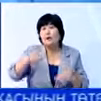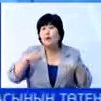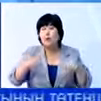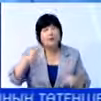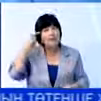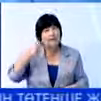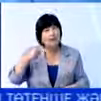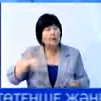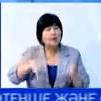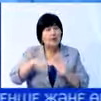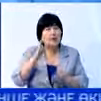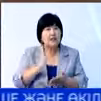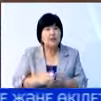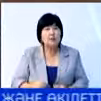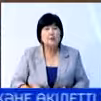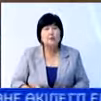құқықтық сауаттылығын жақсарту.